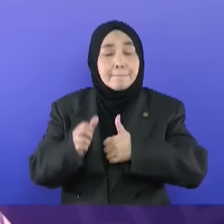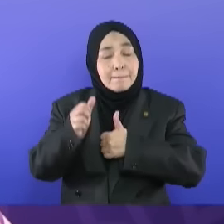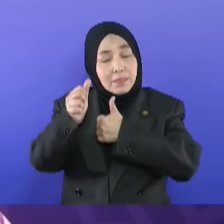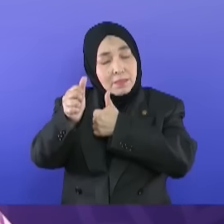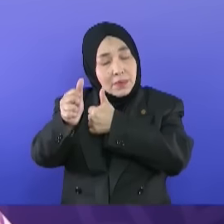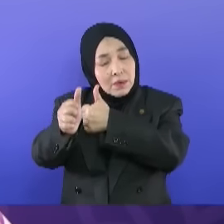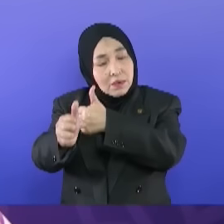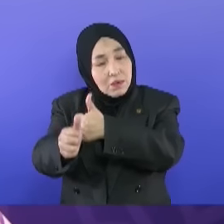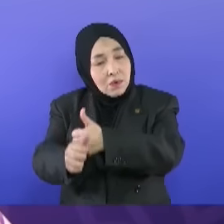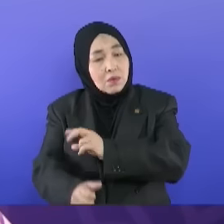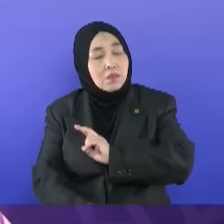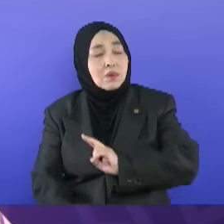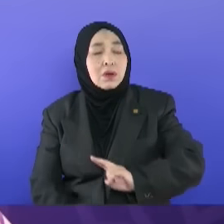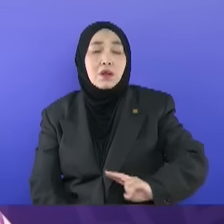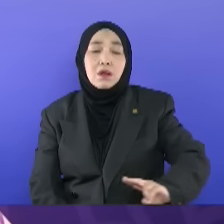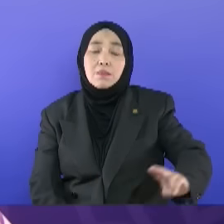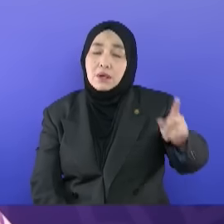millatahum